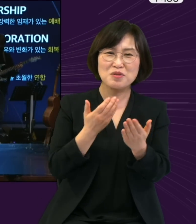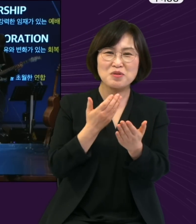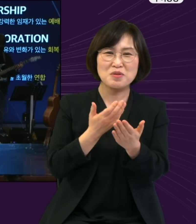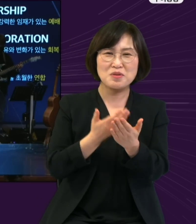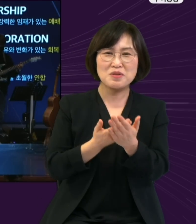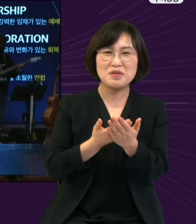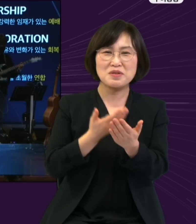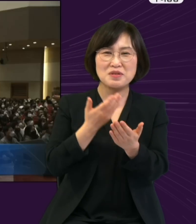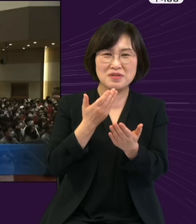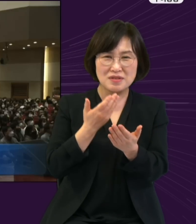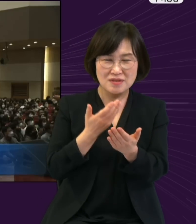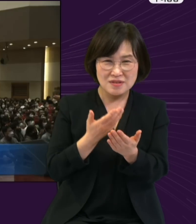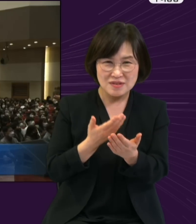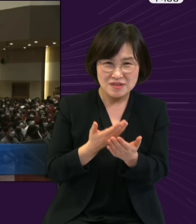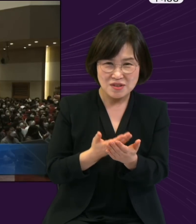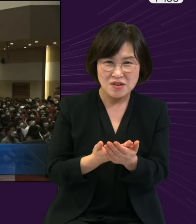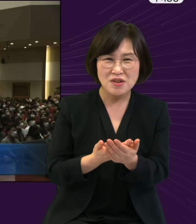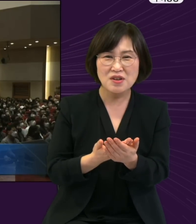하소서.